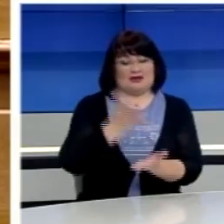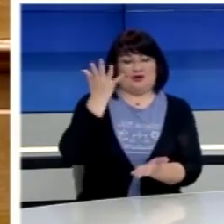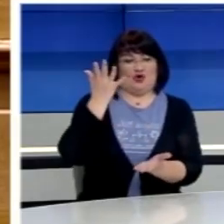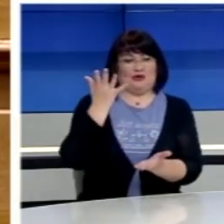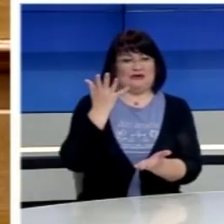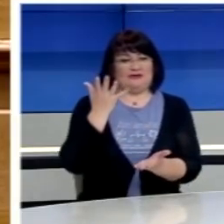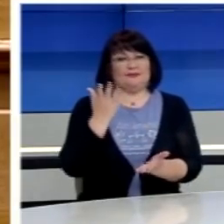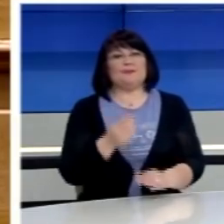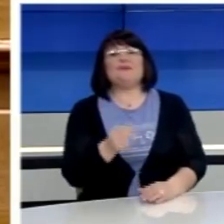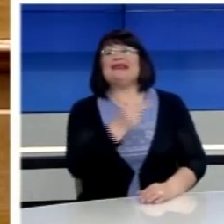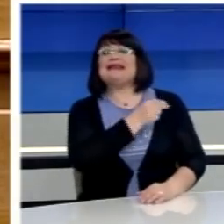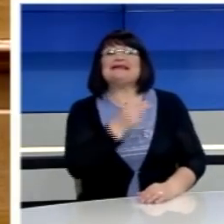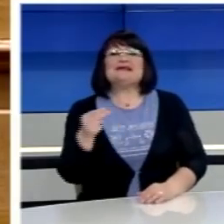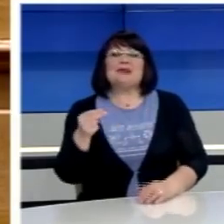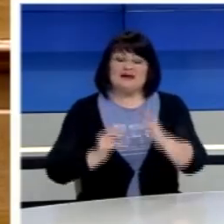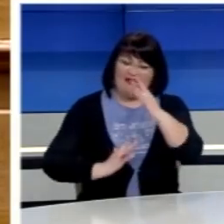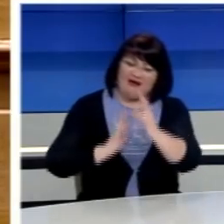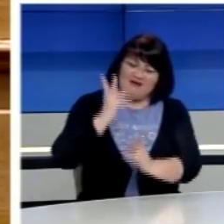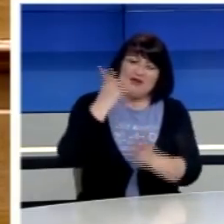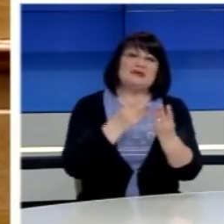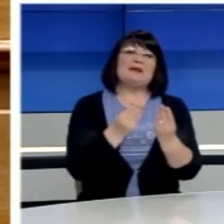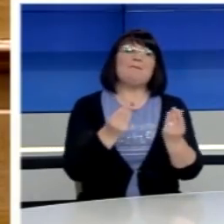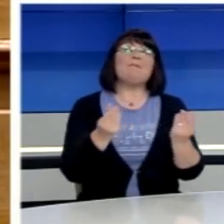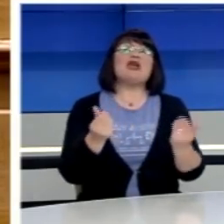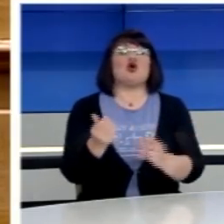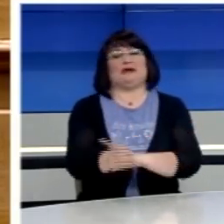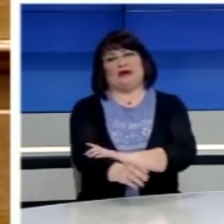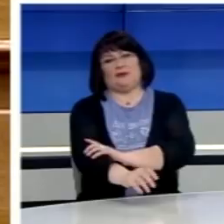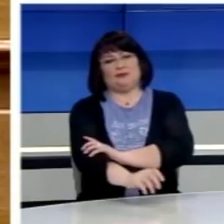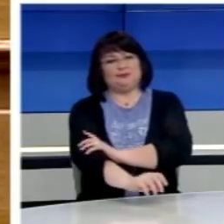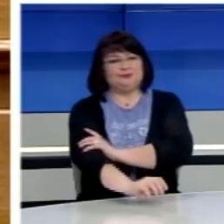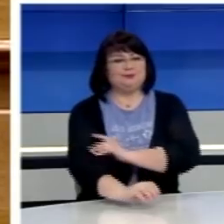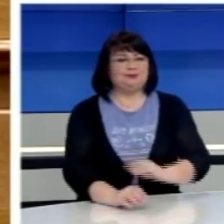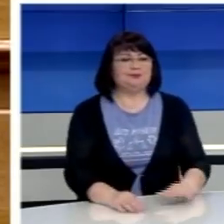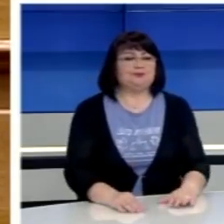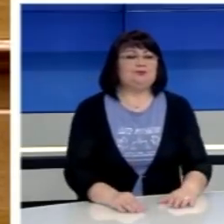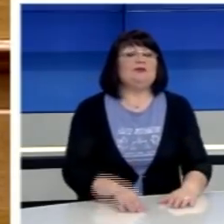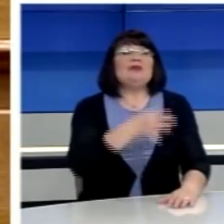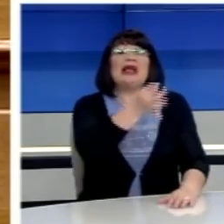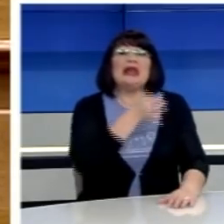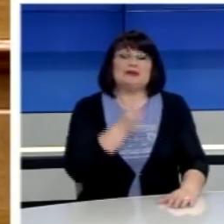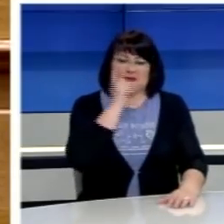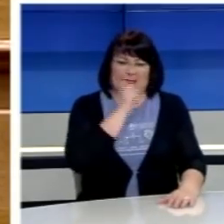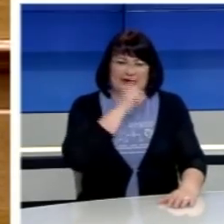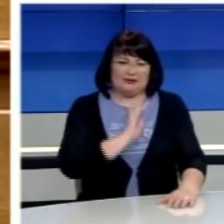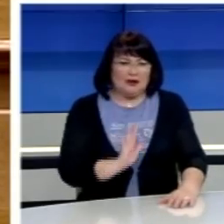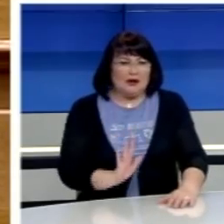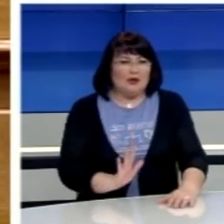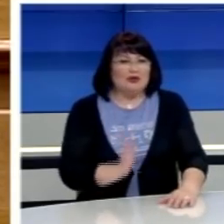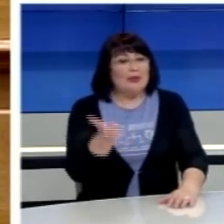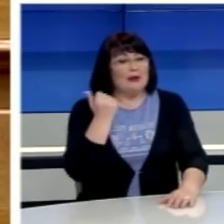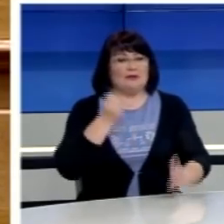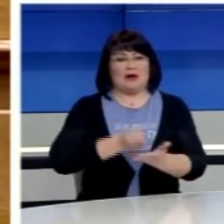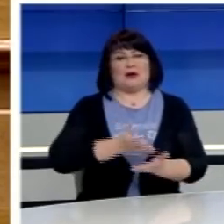Αξιολόγηση ίσον αναβάθμιση της ποιότητας. Και επικαλείστε μάλιστα το γεγονός, ψευδός, ότι δεν